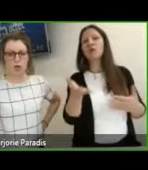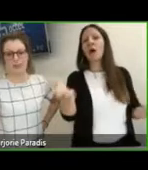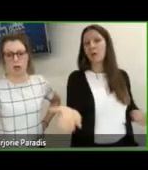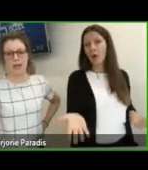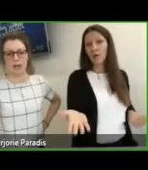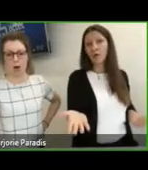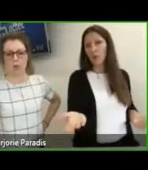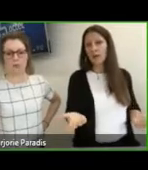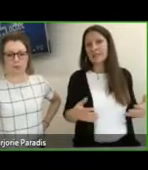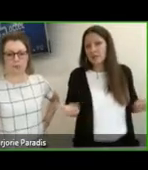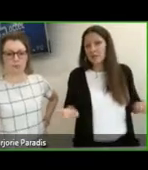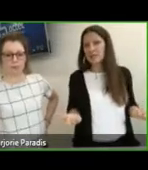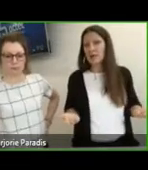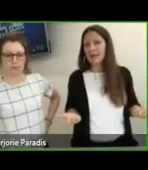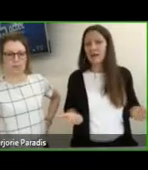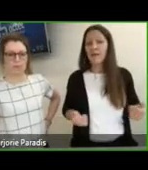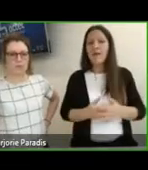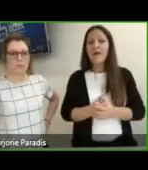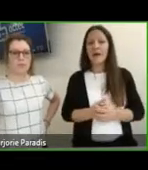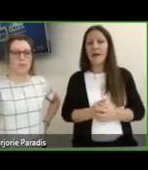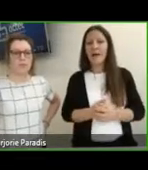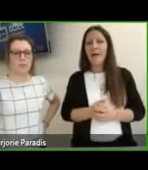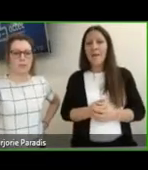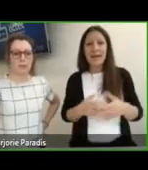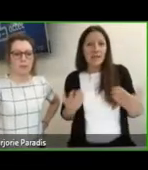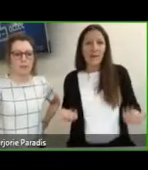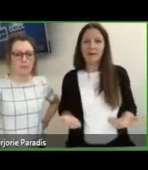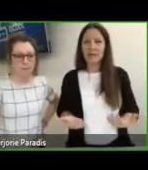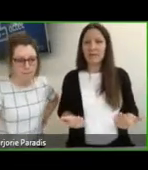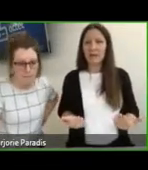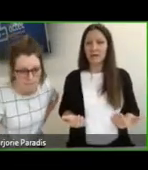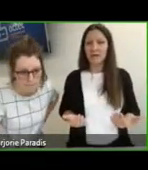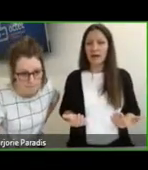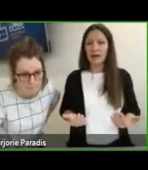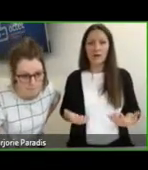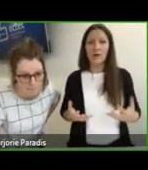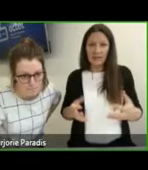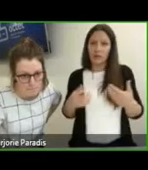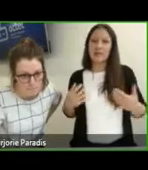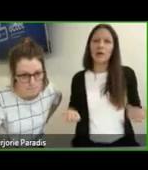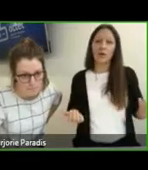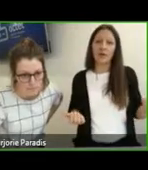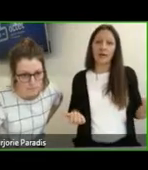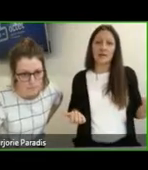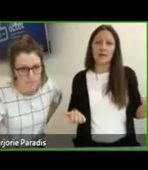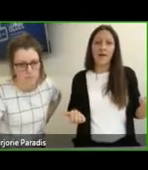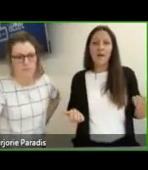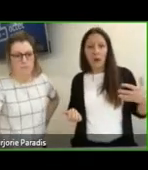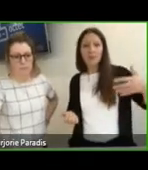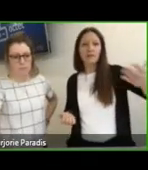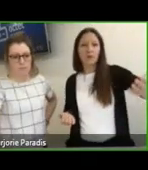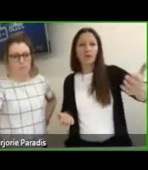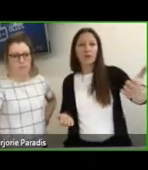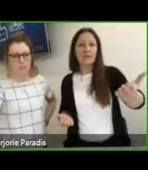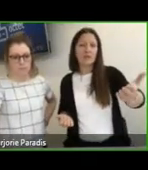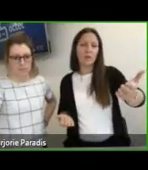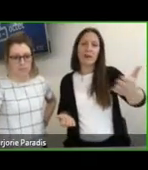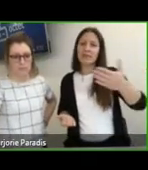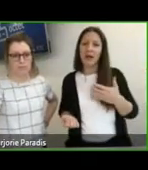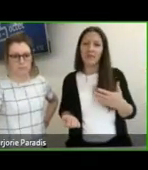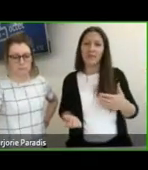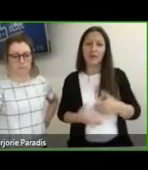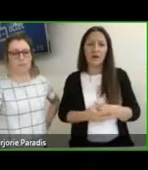d'une rencontre politique, d'une situation, mais qui ont été mises qui ont été sorties de leur contexte. Donc, cette photo-là, c'est du